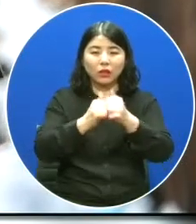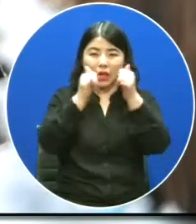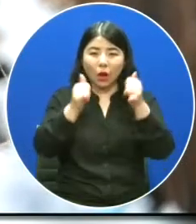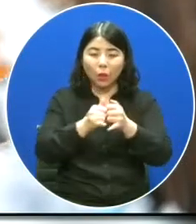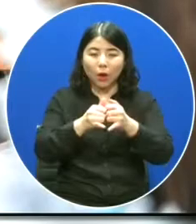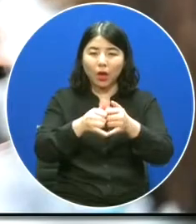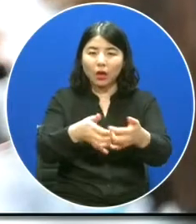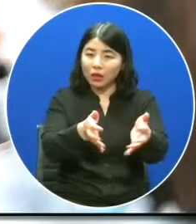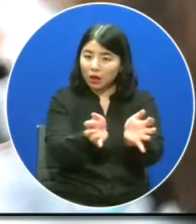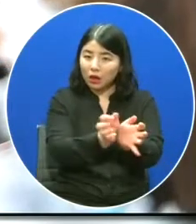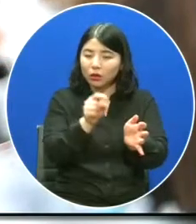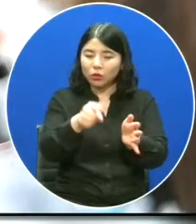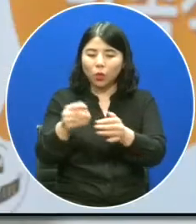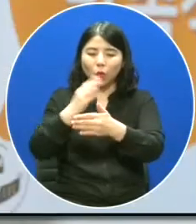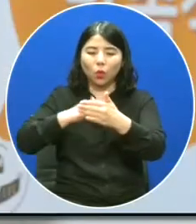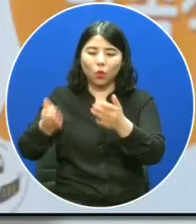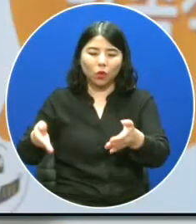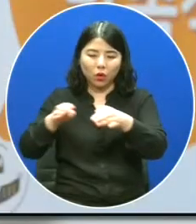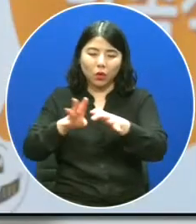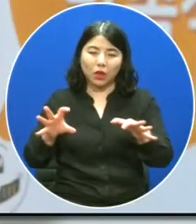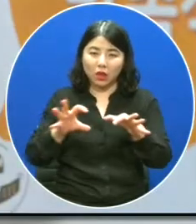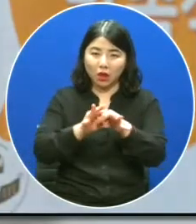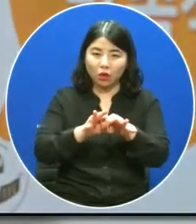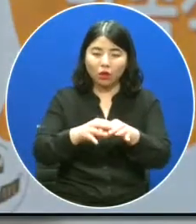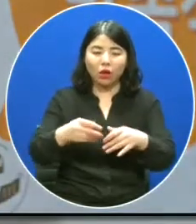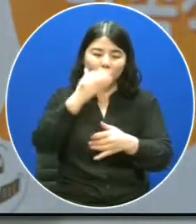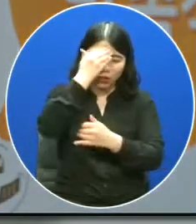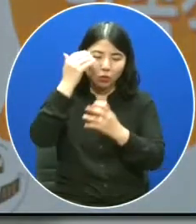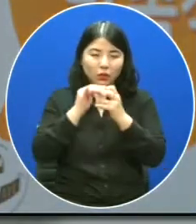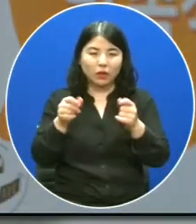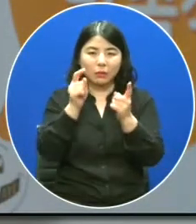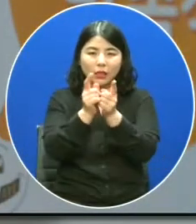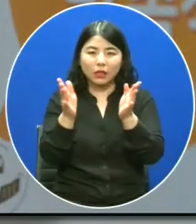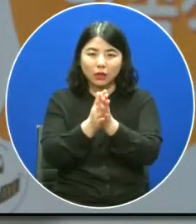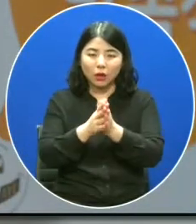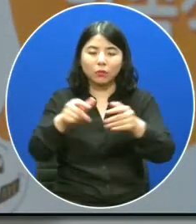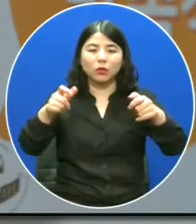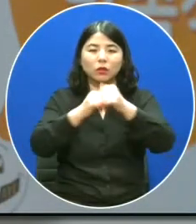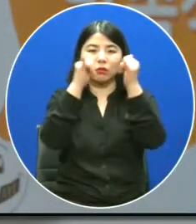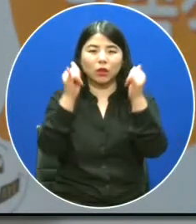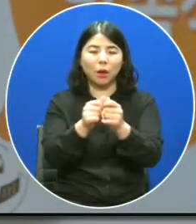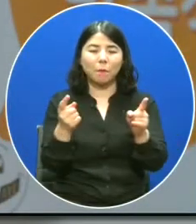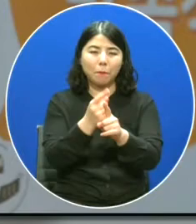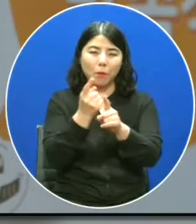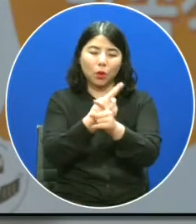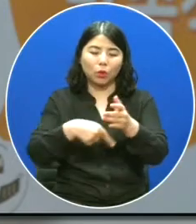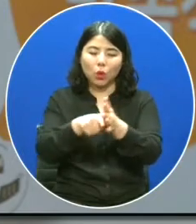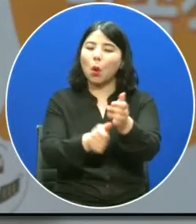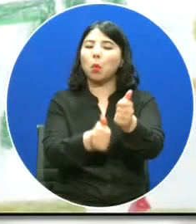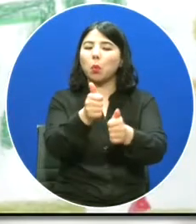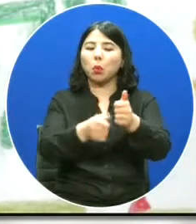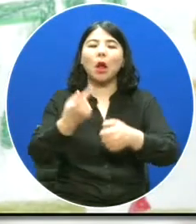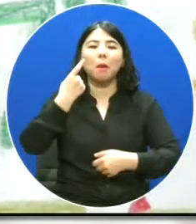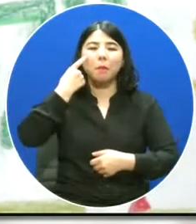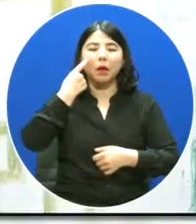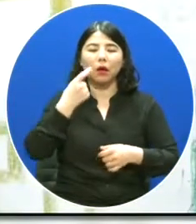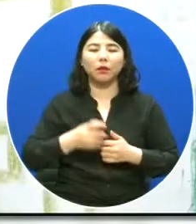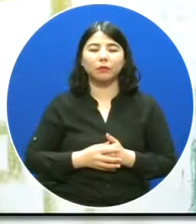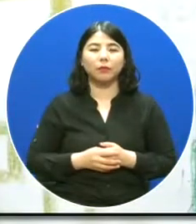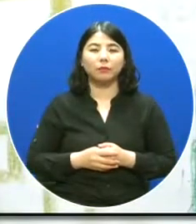협업하고 공공기관과 연결하여 청년들의 손으로 직접 지역사회를 바꾸기 위한 실험을 해보기 위한